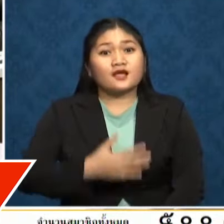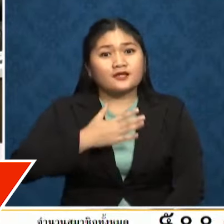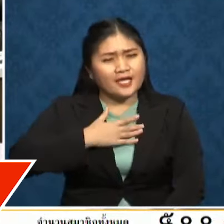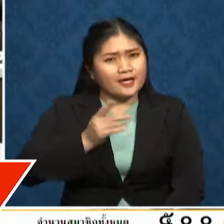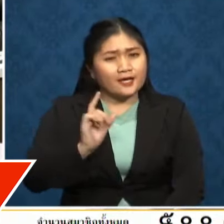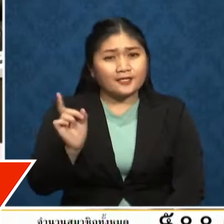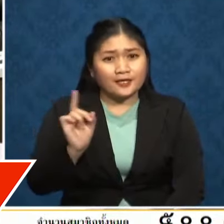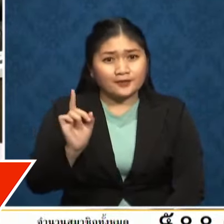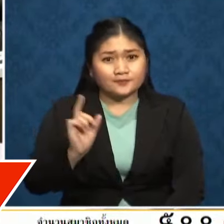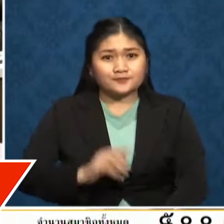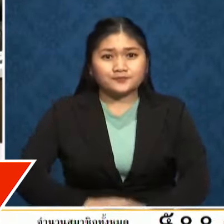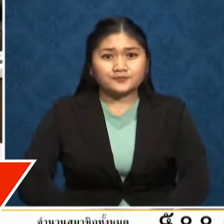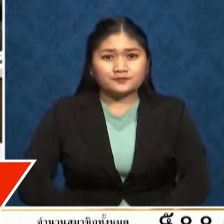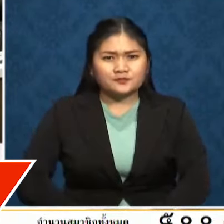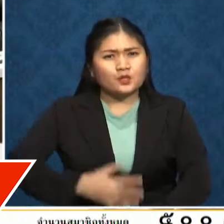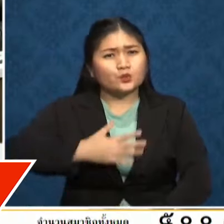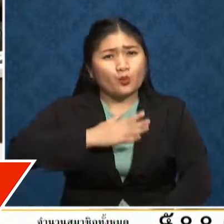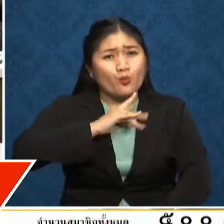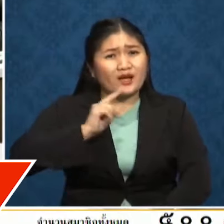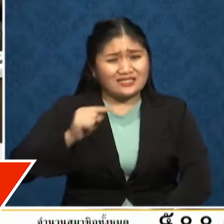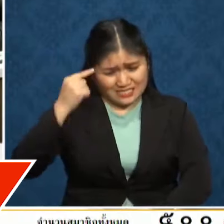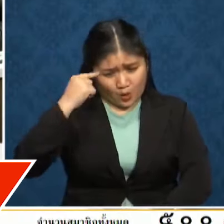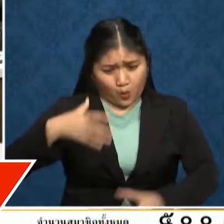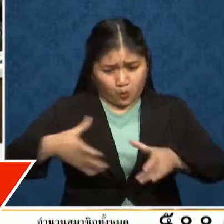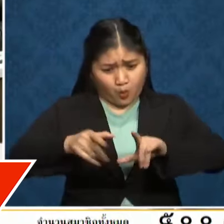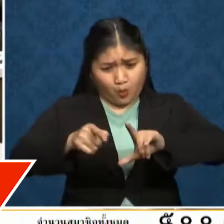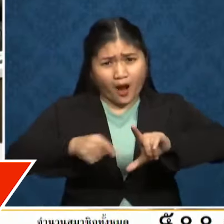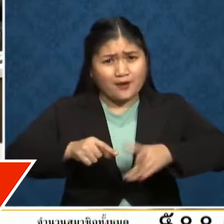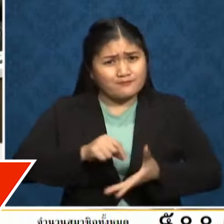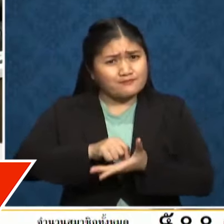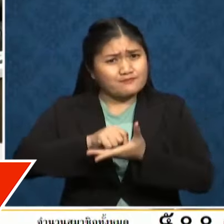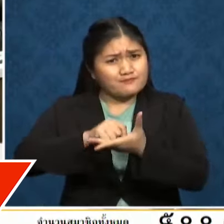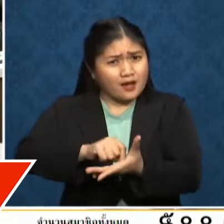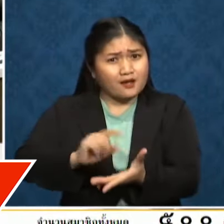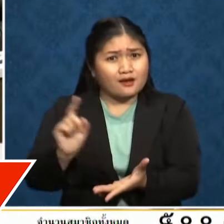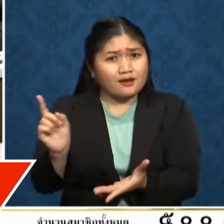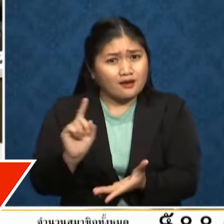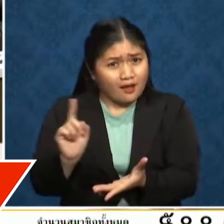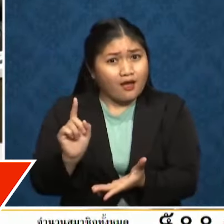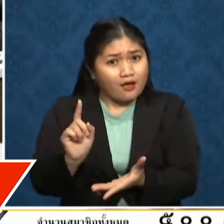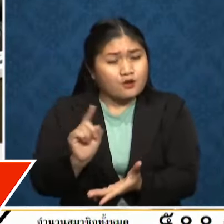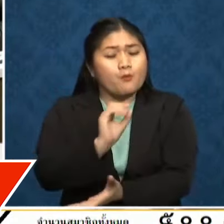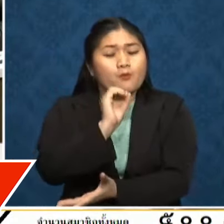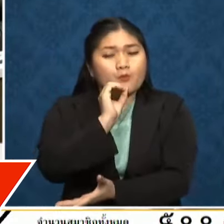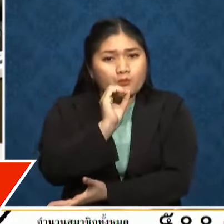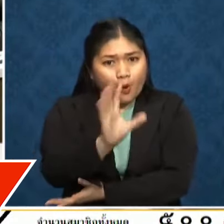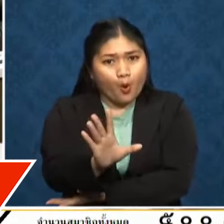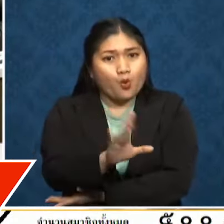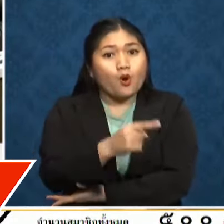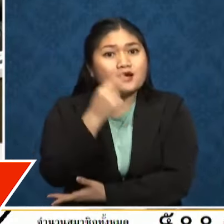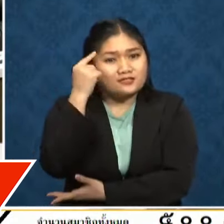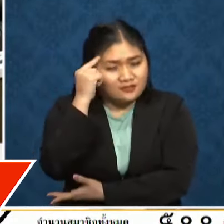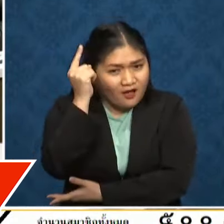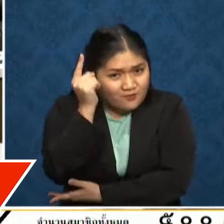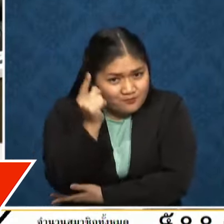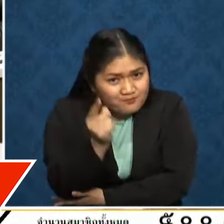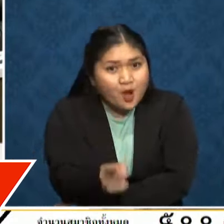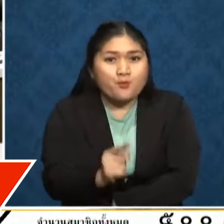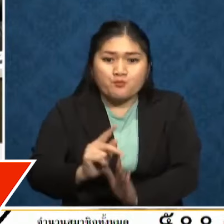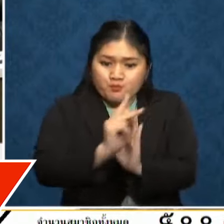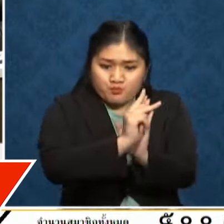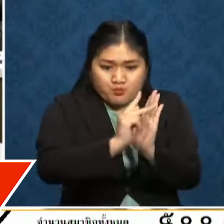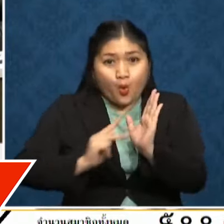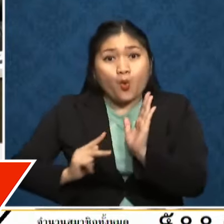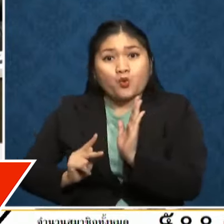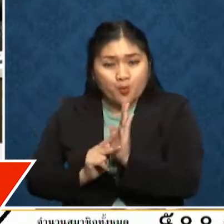พทันครับรักการที่พัก Liu HQ เสนอนั้น คือรักการที่บอกว่าเห็นควรให้มีกดหมาย